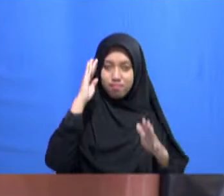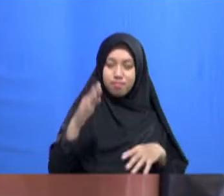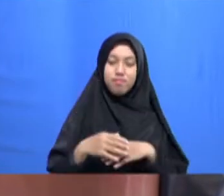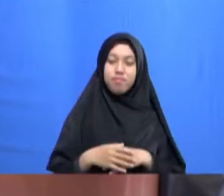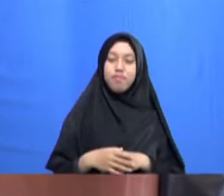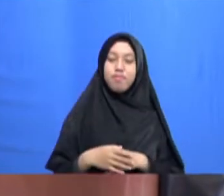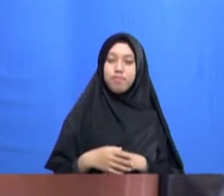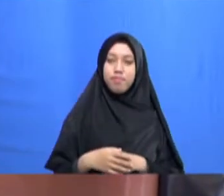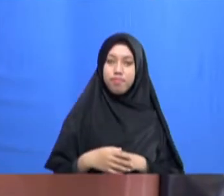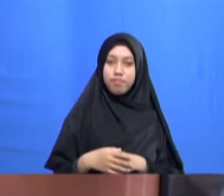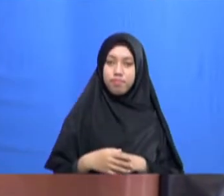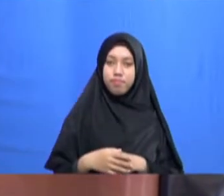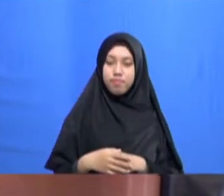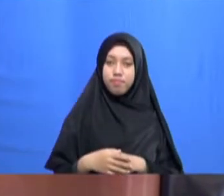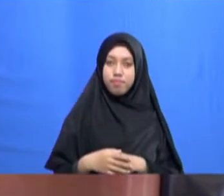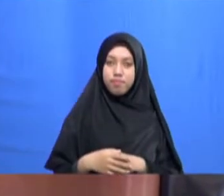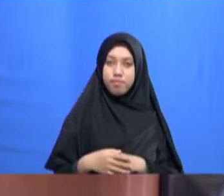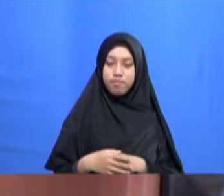kita sekalian.